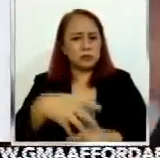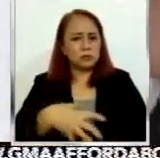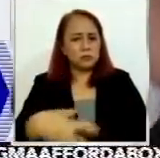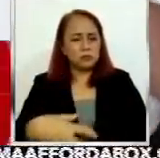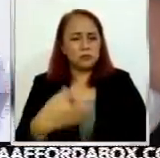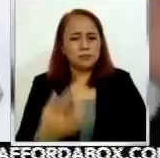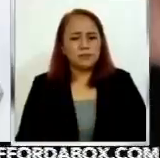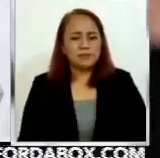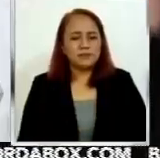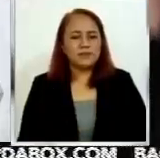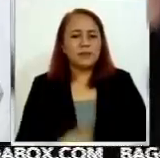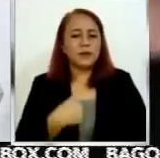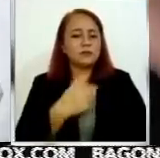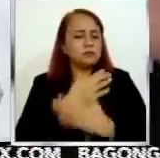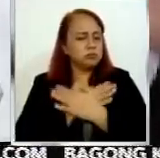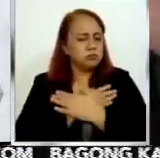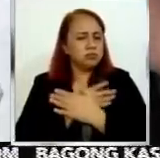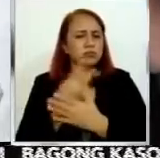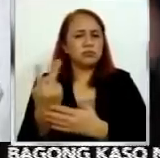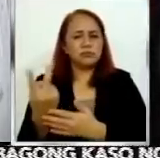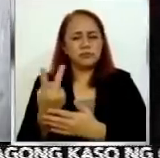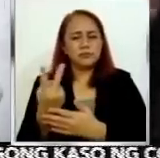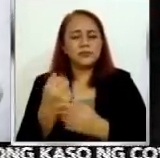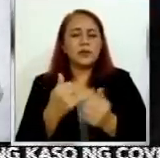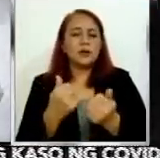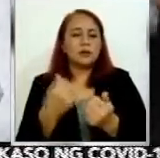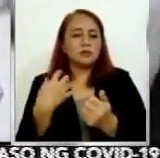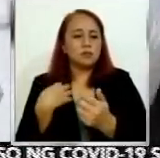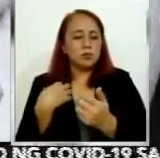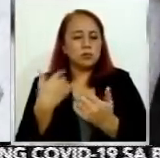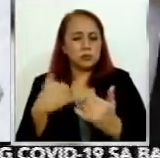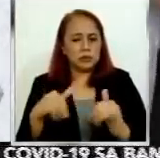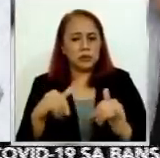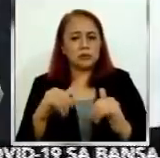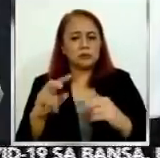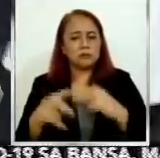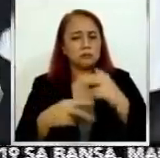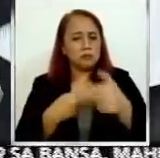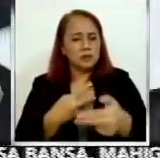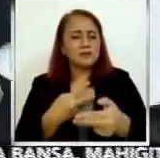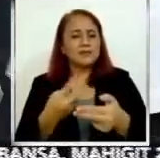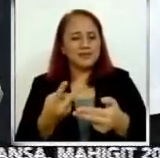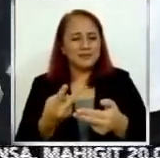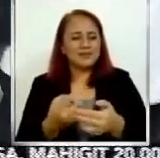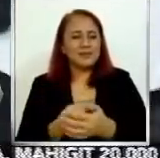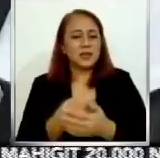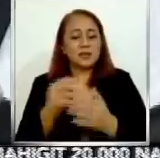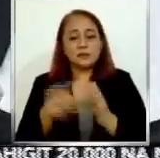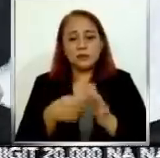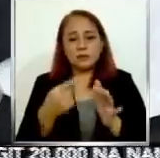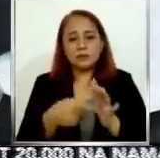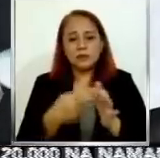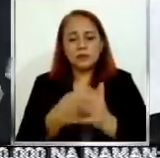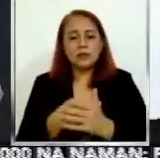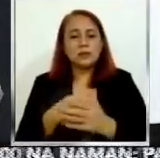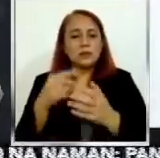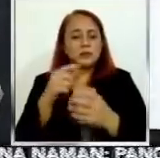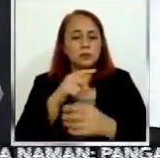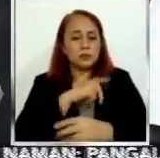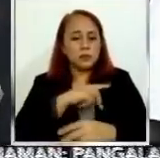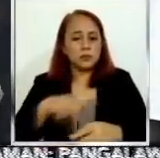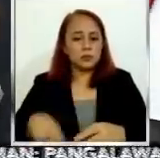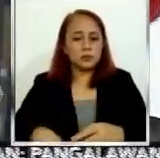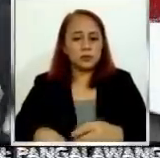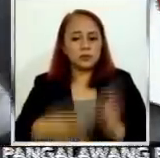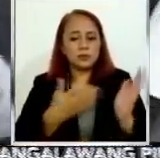Ang pagmamahal ng kanyang mga amo, sinusuklian naman daw ni Princess. Kung minsan, si Princess daw ang tagahatid nila